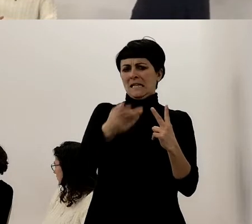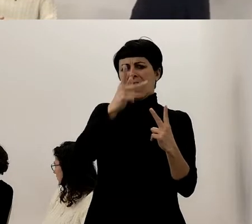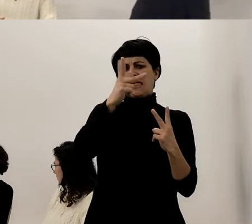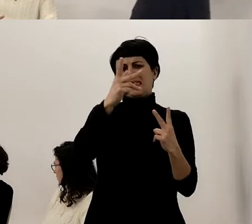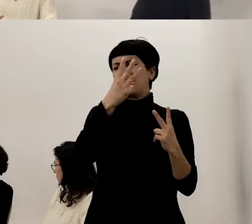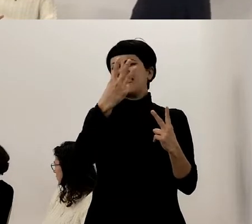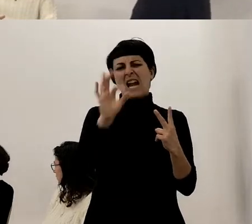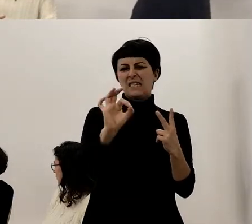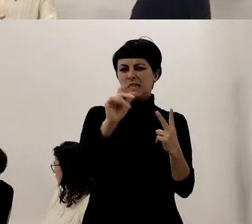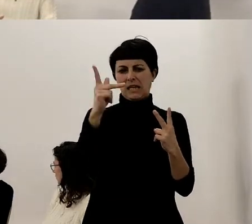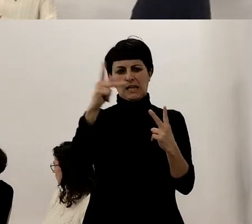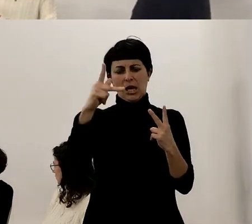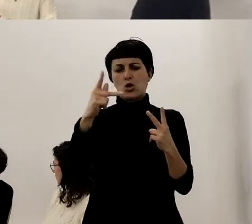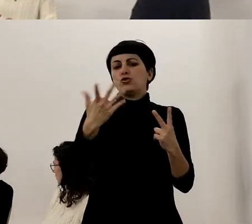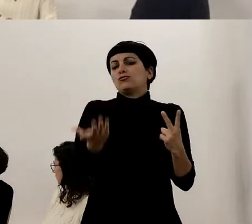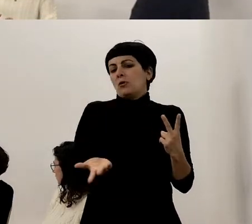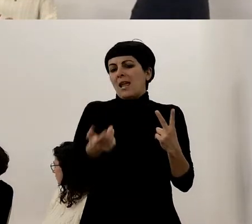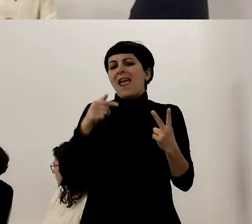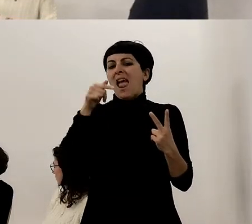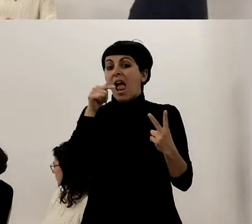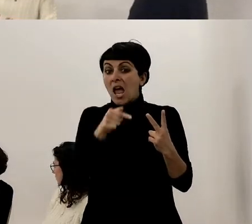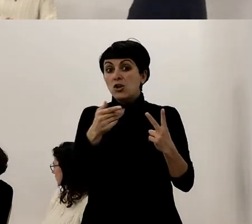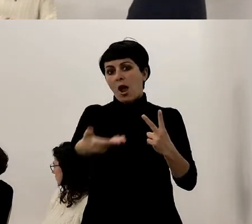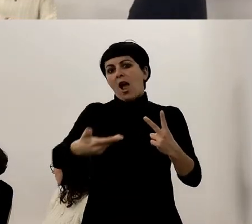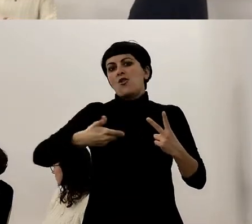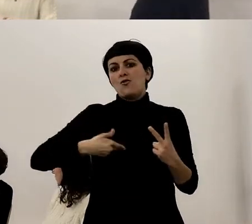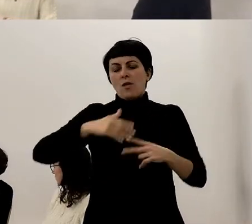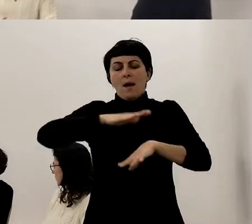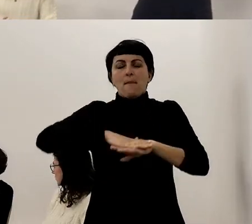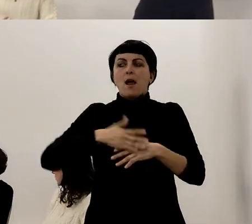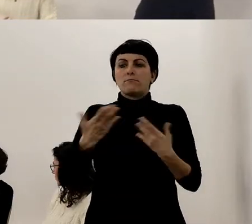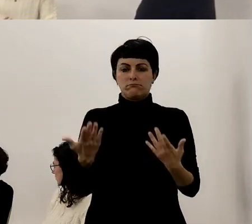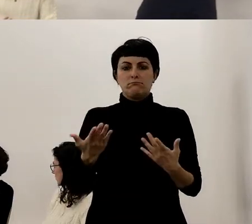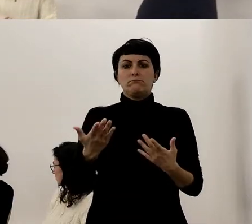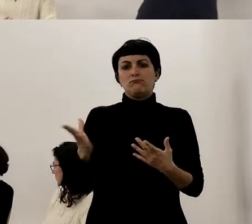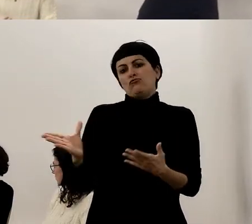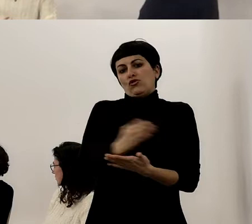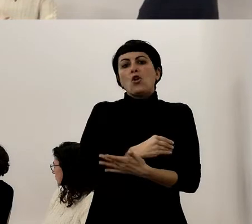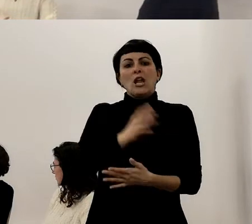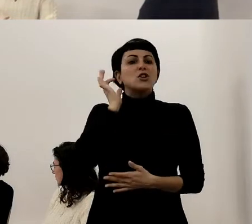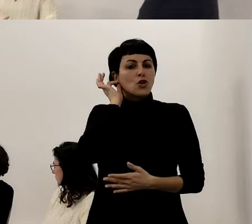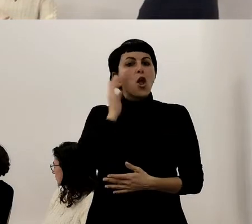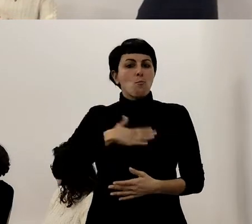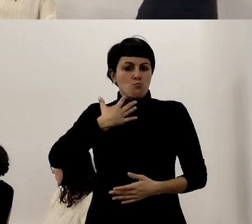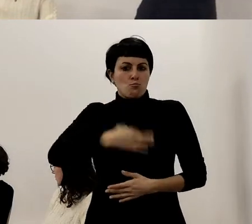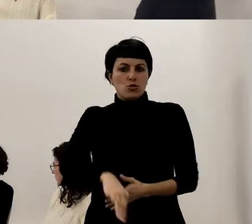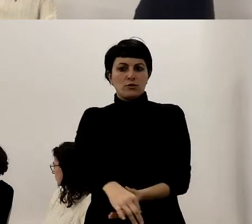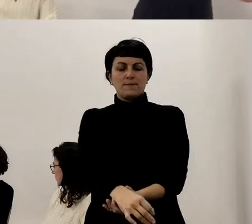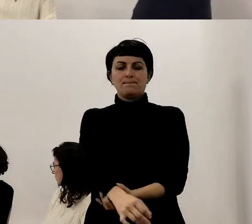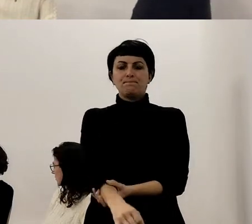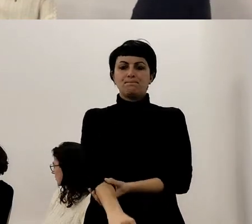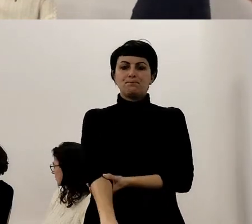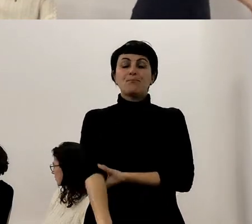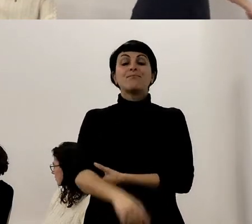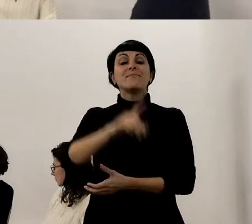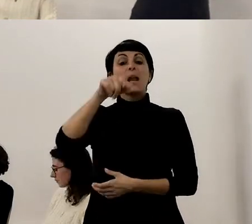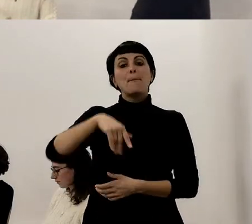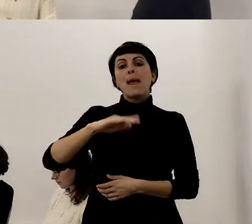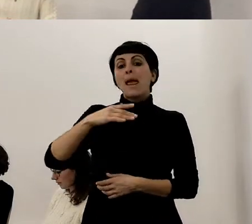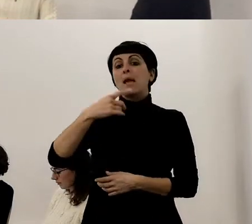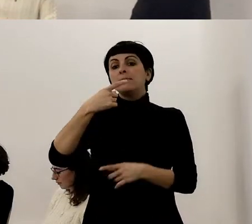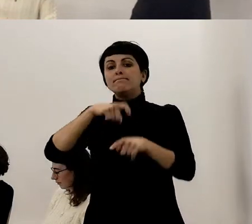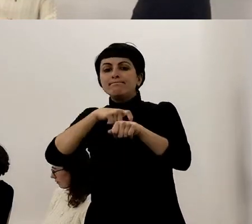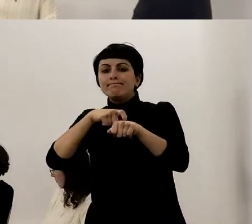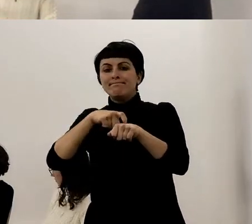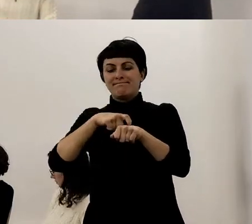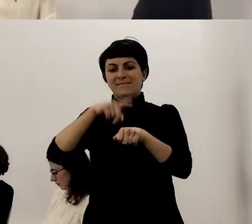ella. Aleshores, també això facilita que el fet de que siguem tot noies, no? I una altra de les particularitats també nostra és